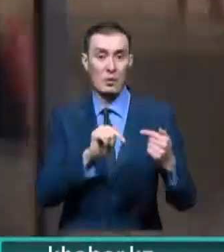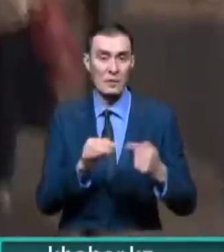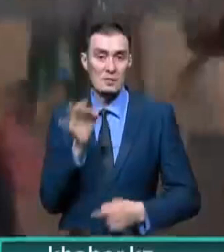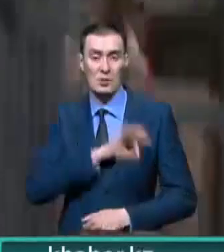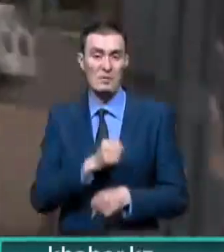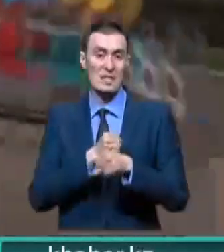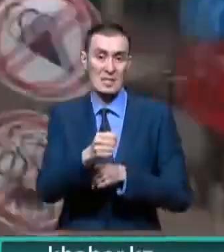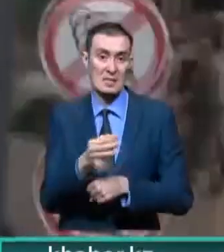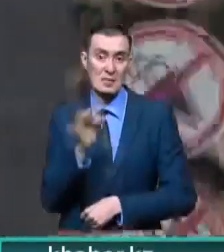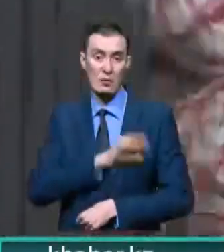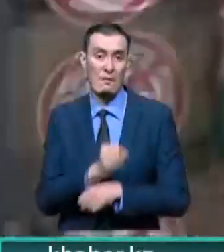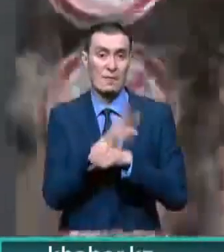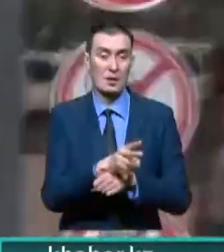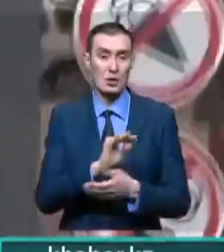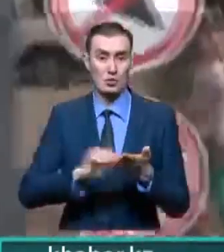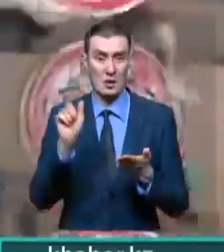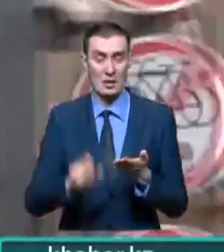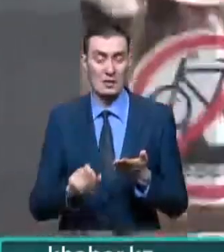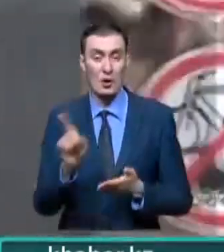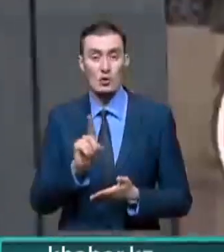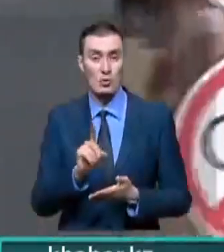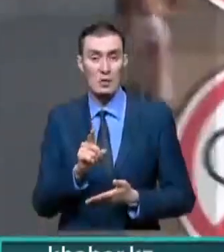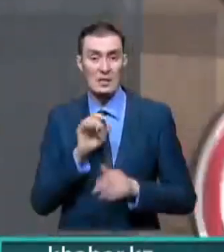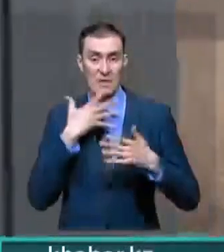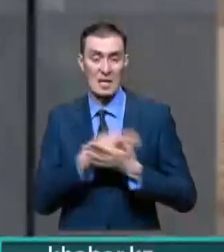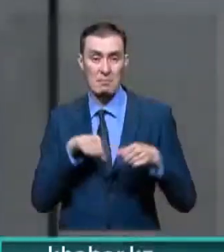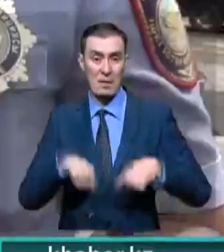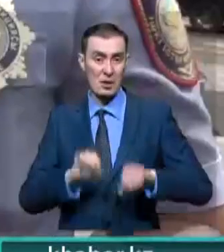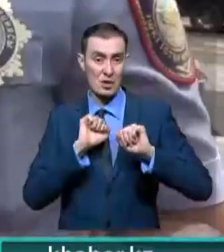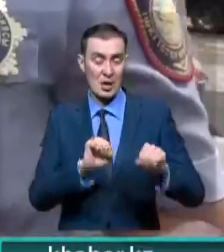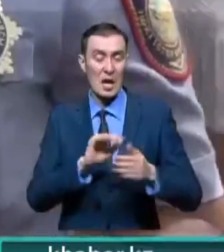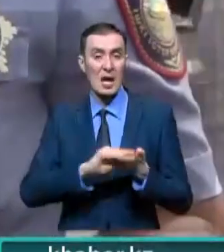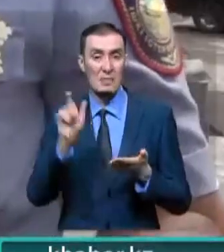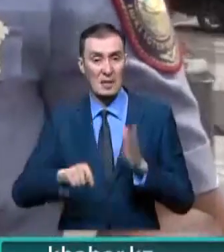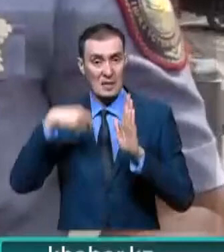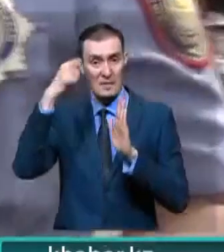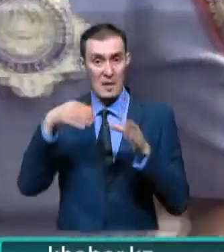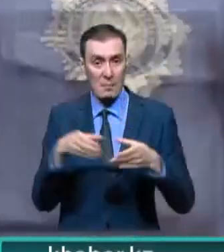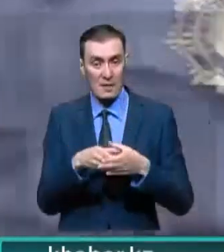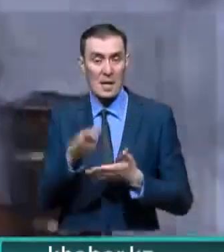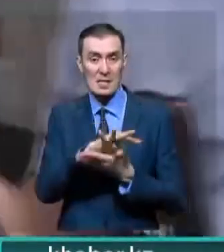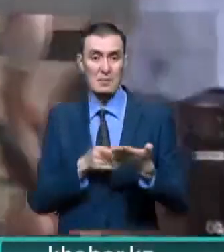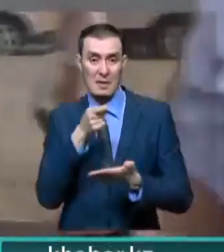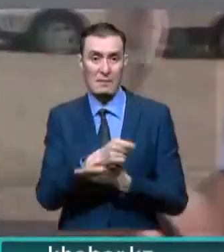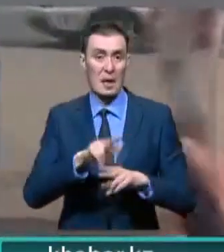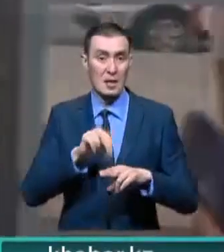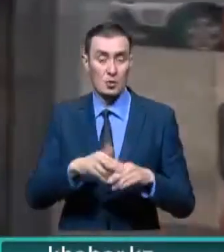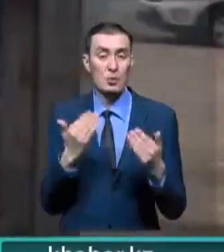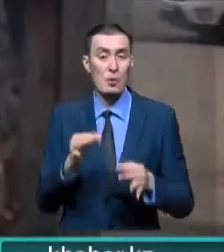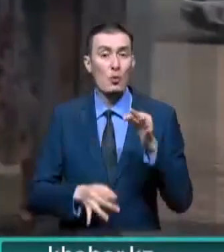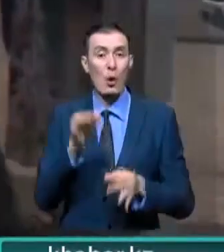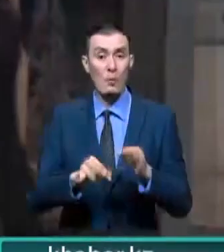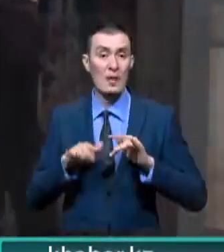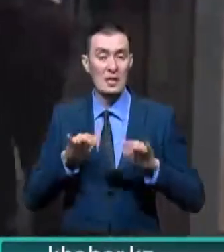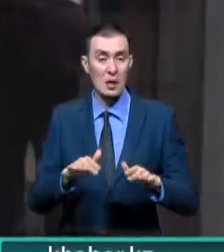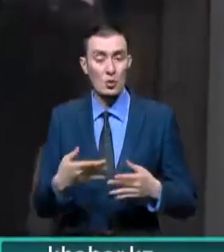применив силу, выставили журналистов за дверь. Чтобы отстоять свои права, корреспонденты и видеооператор написали заявление. Теперь уголовное